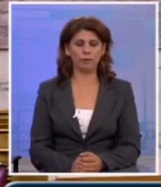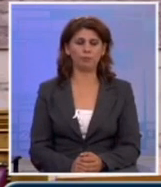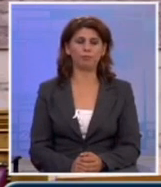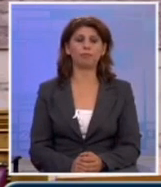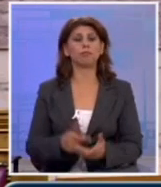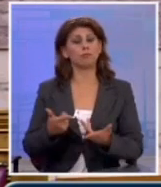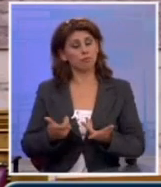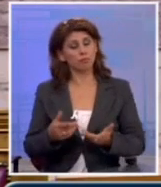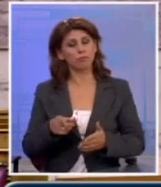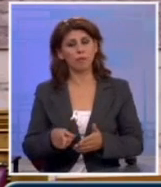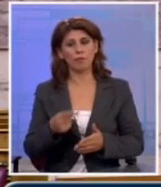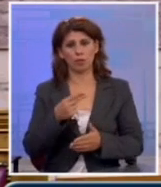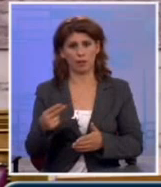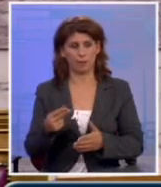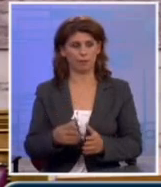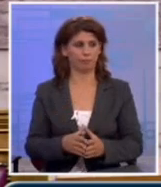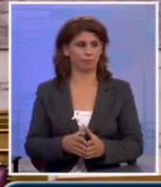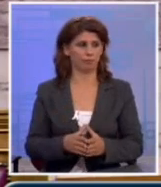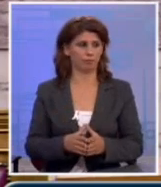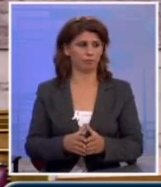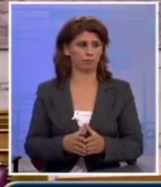προσχωρώντας την